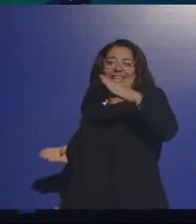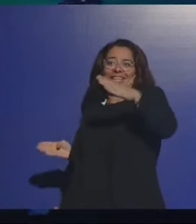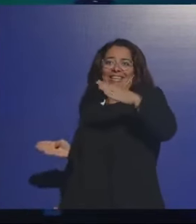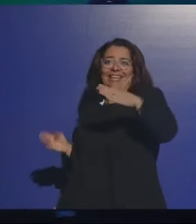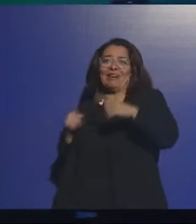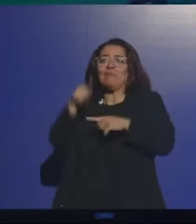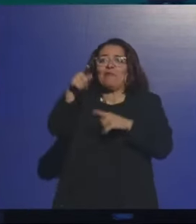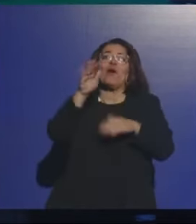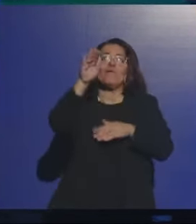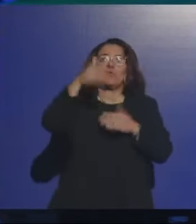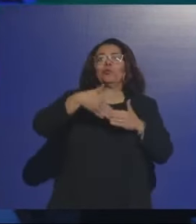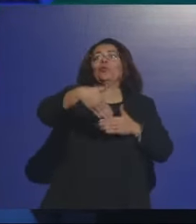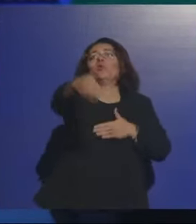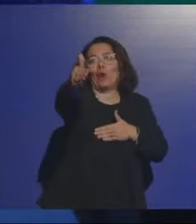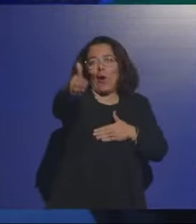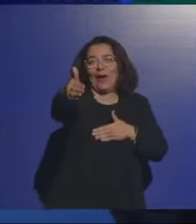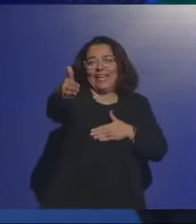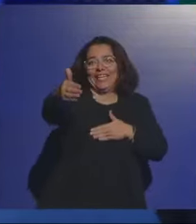non ci piove però